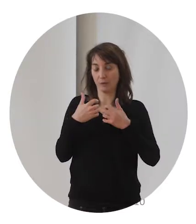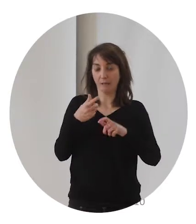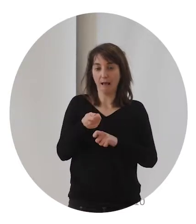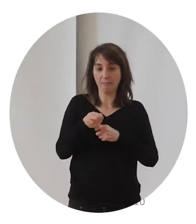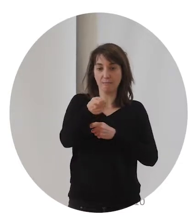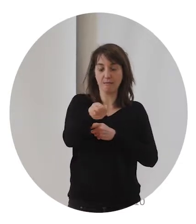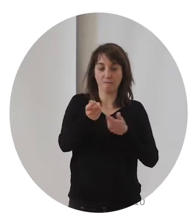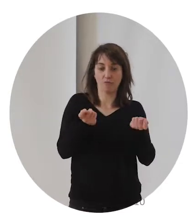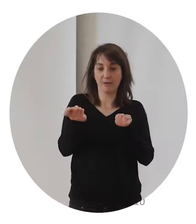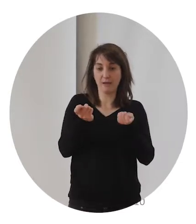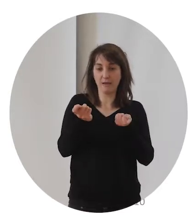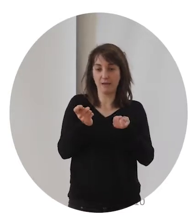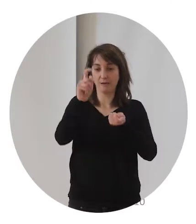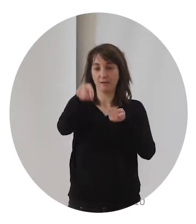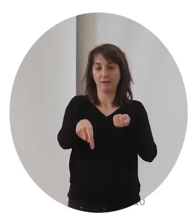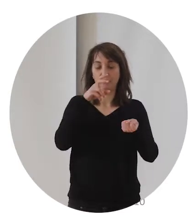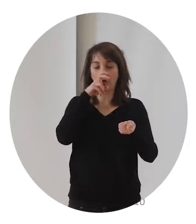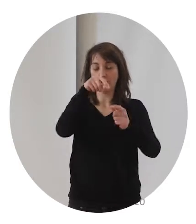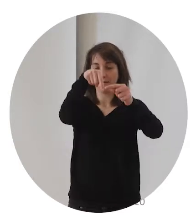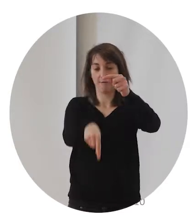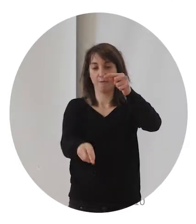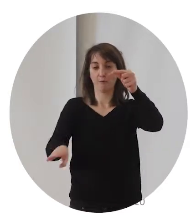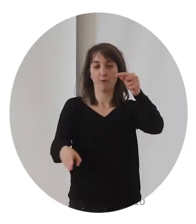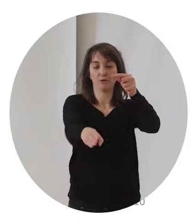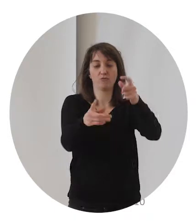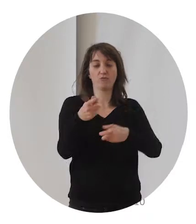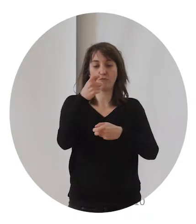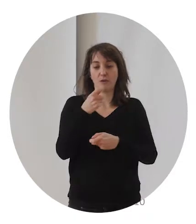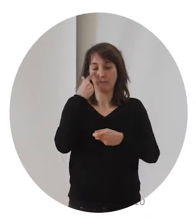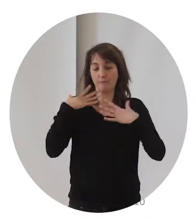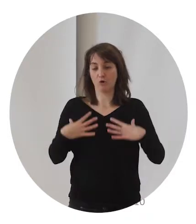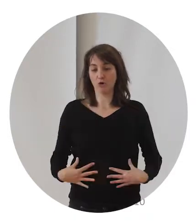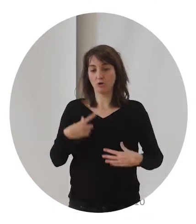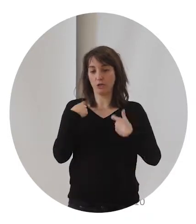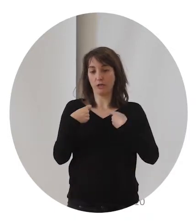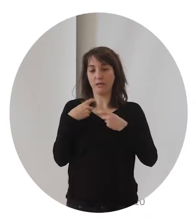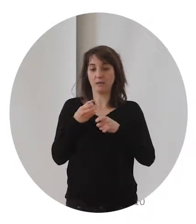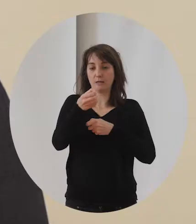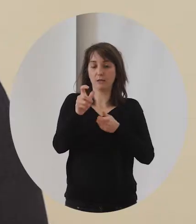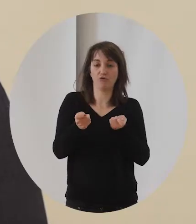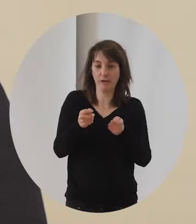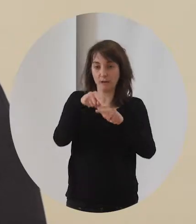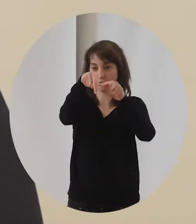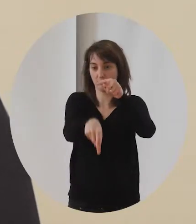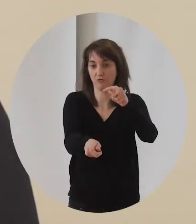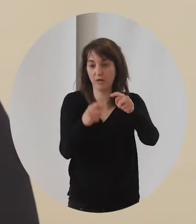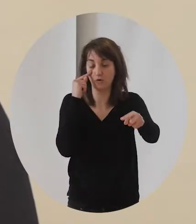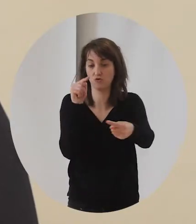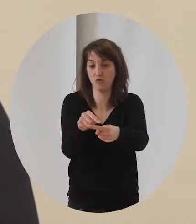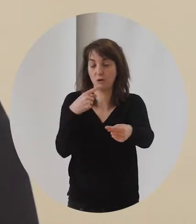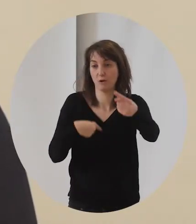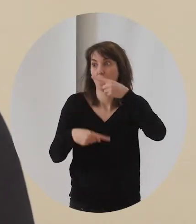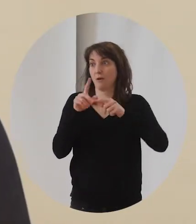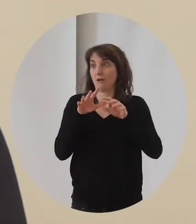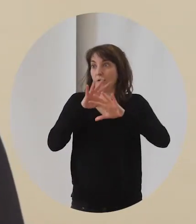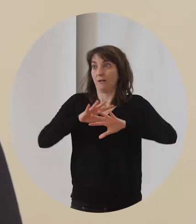motricité de la canne pour aller attraper le petit poisson, l'importance de la psychomotricienne derrière pour maintenir un petit peu au niveau